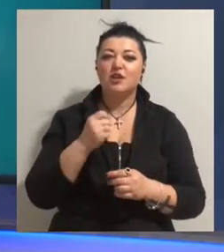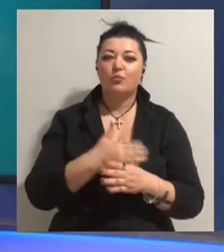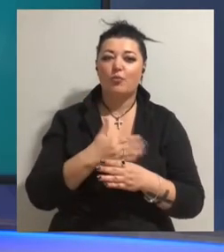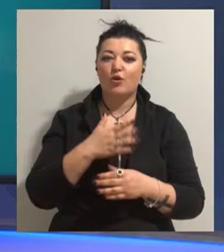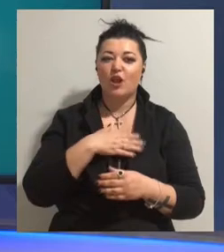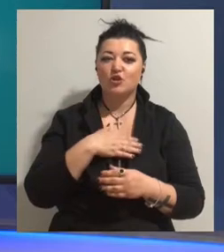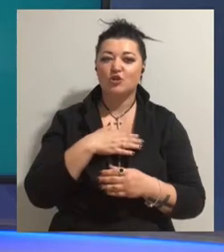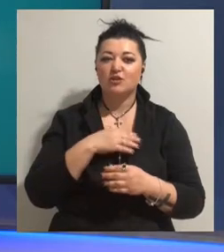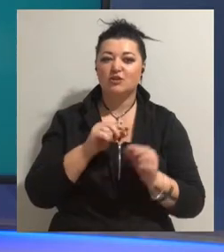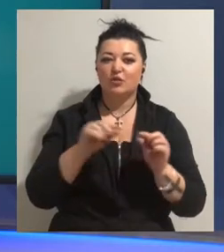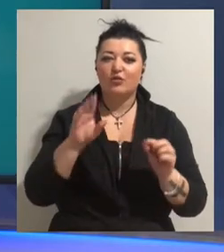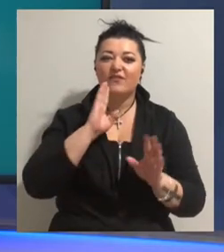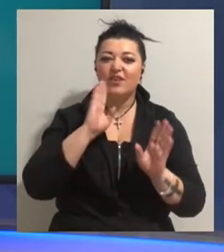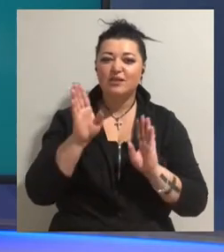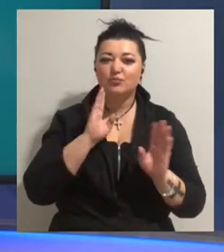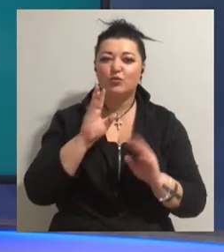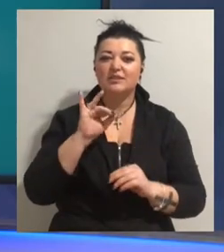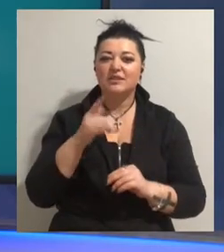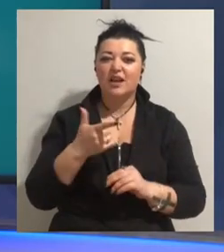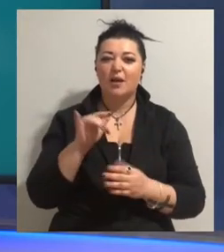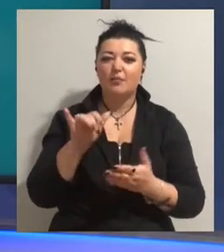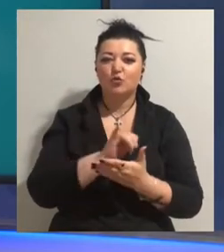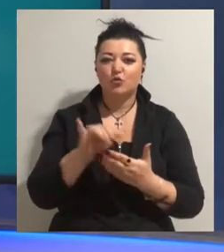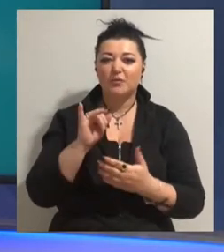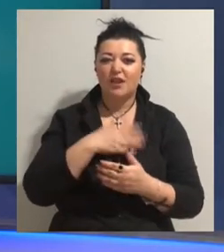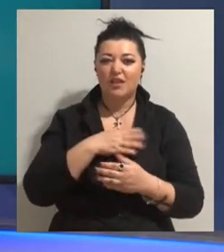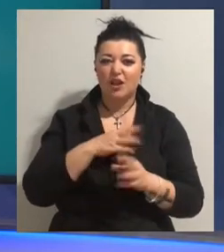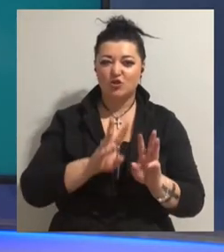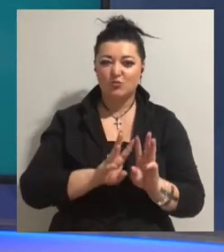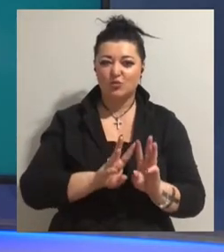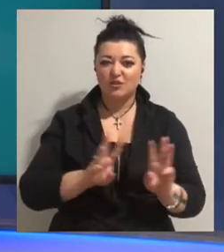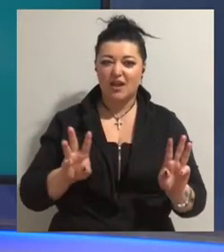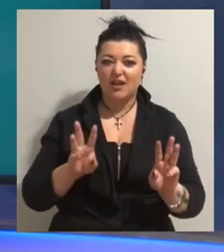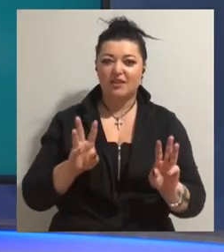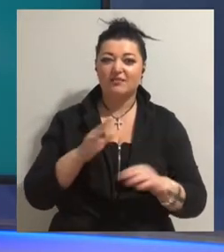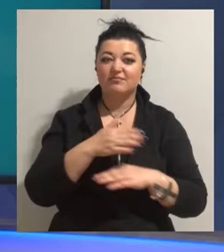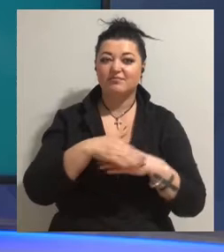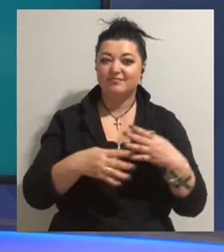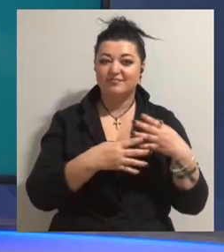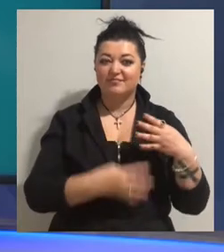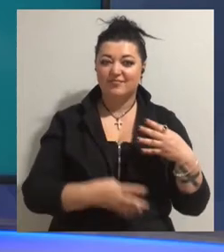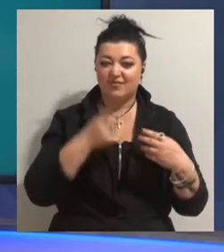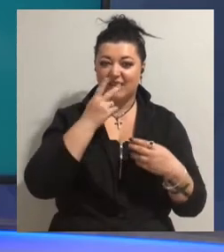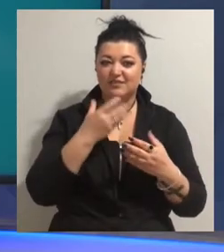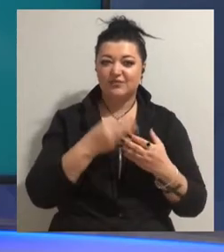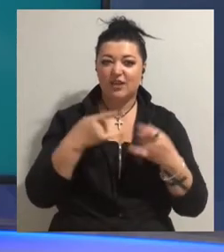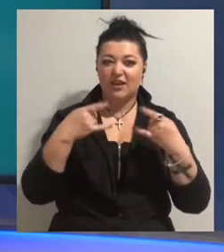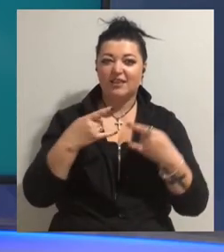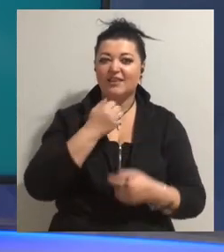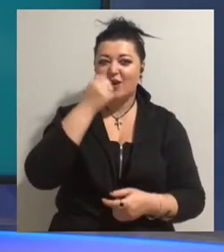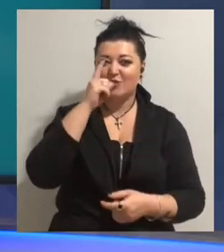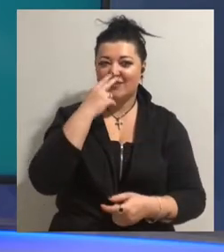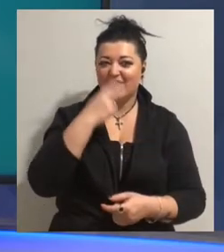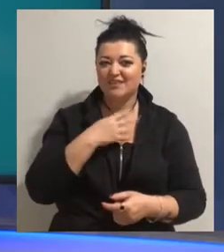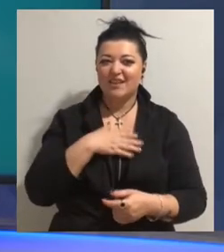Фейсбуці, в Інстаграмі, на Ютуб та на нашому сайті. Посилання на них ви бачите на своїх екранах. Дякую, дивилися наші